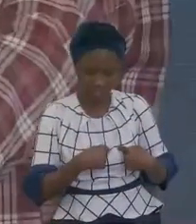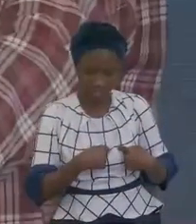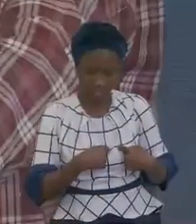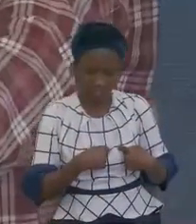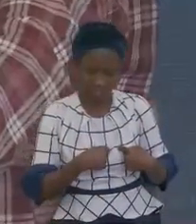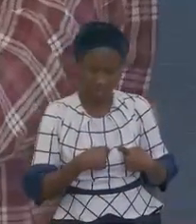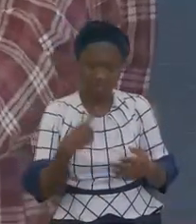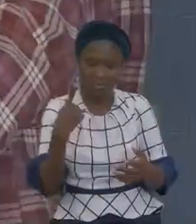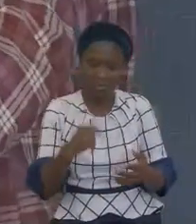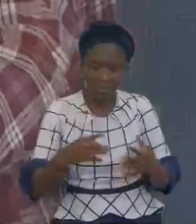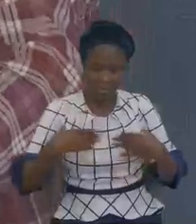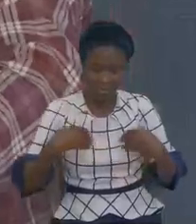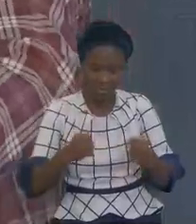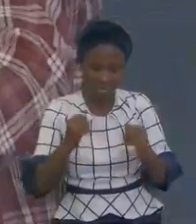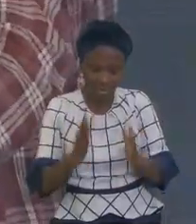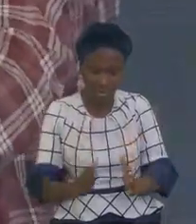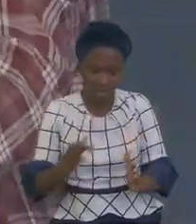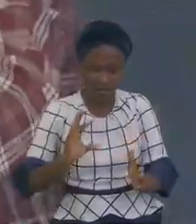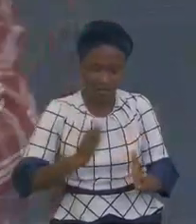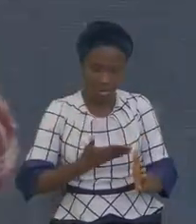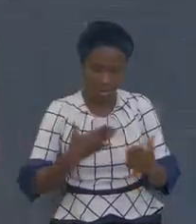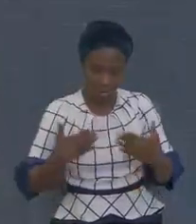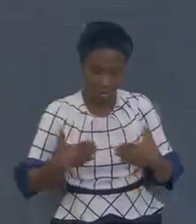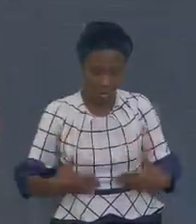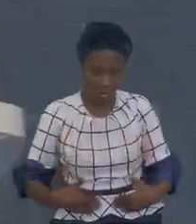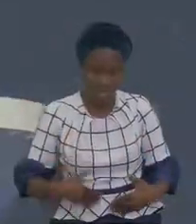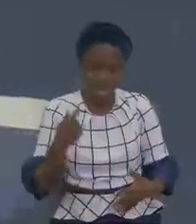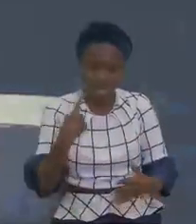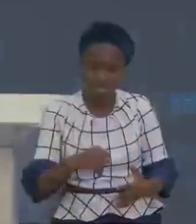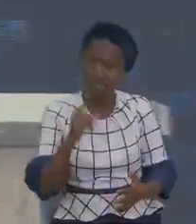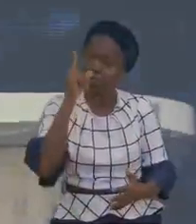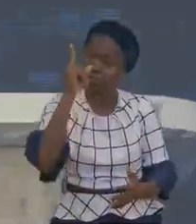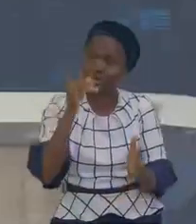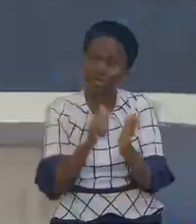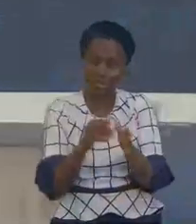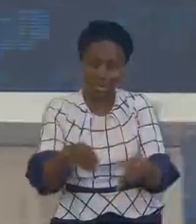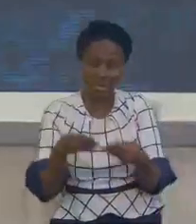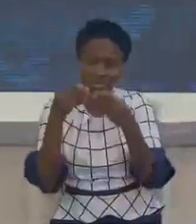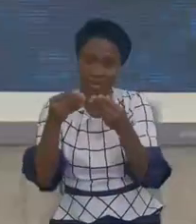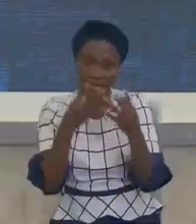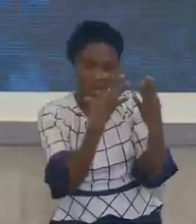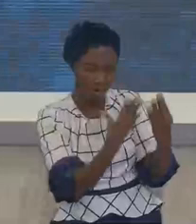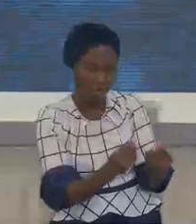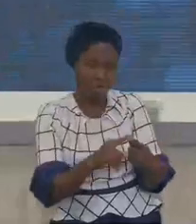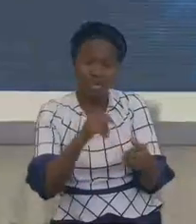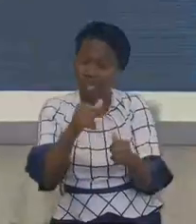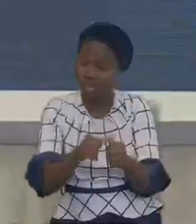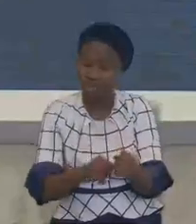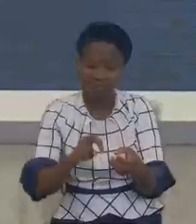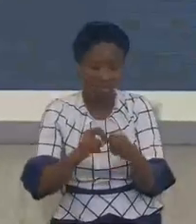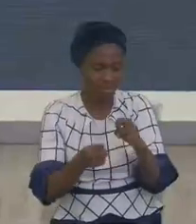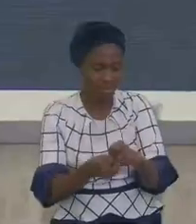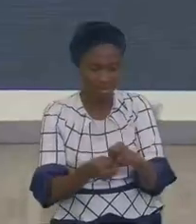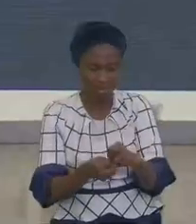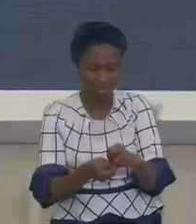corps. C'est toi qui donnes la solution à tous les problèmes. Nous venons maintenant comme tu